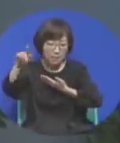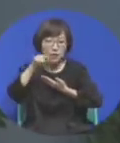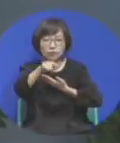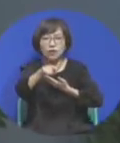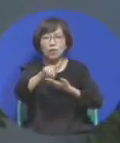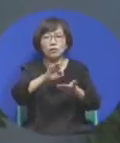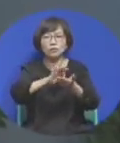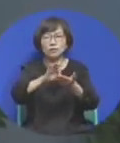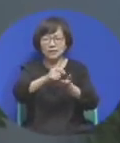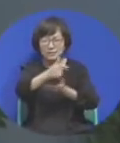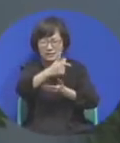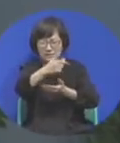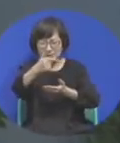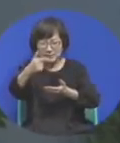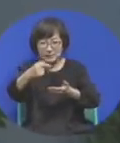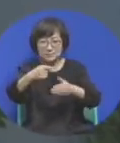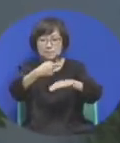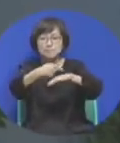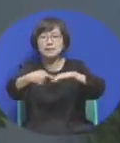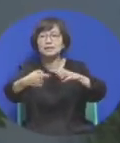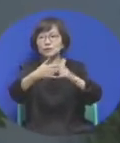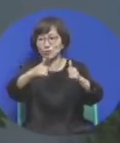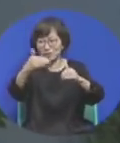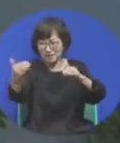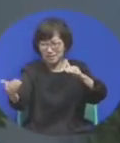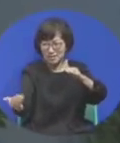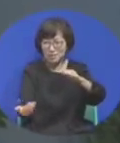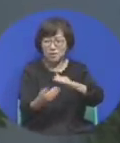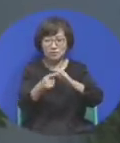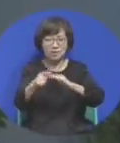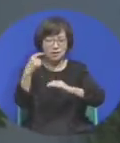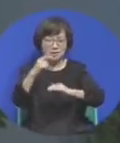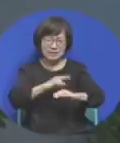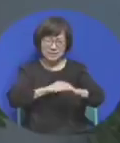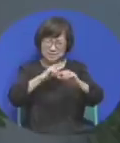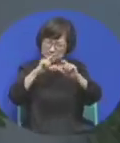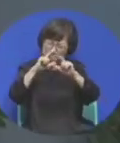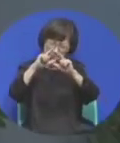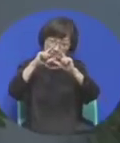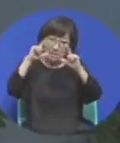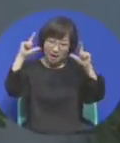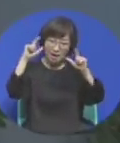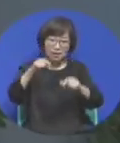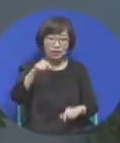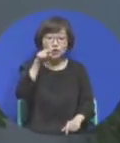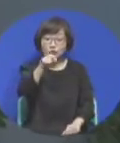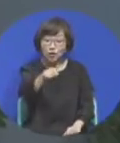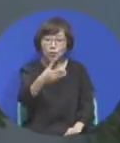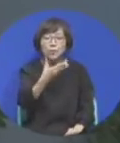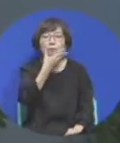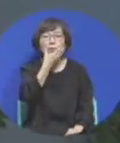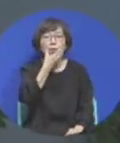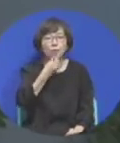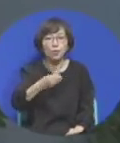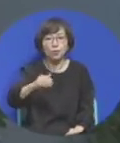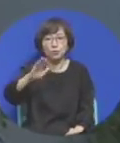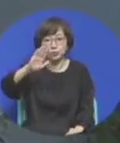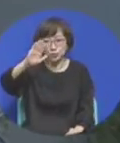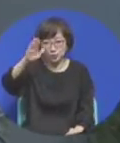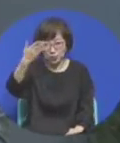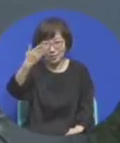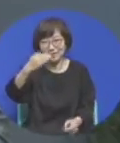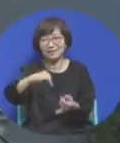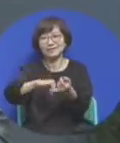네게 복을 주어 네 이름을 창대케 하리라 너는 복이 되리라. Verse 2 reads, And I will make of you a